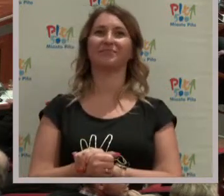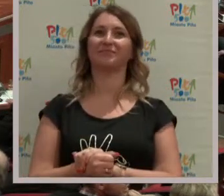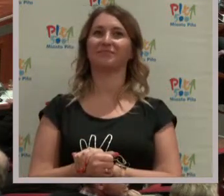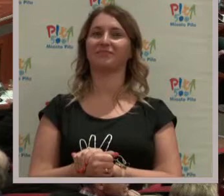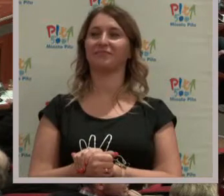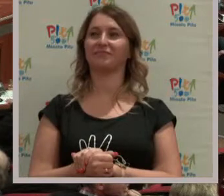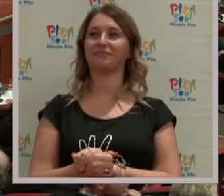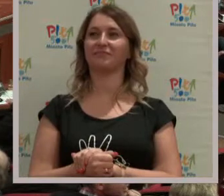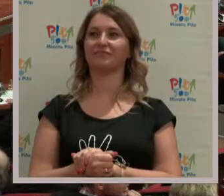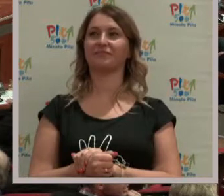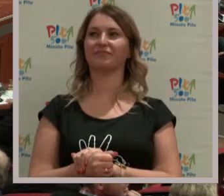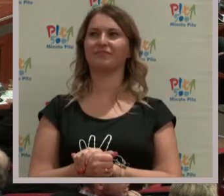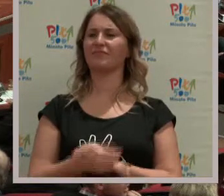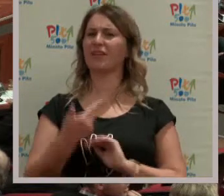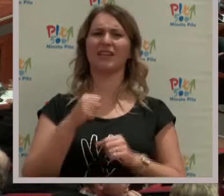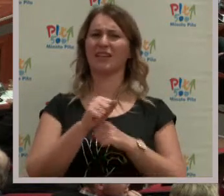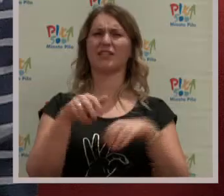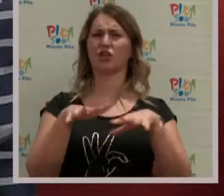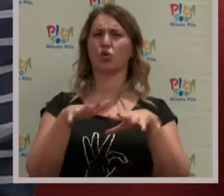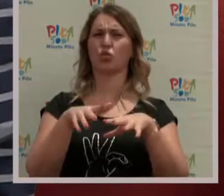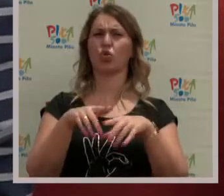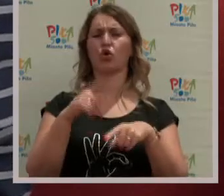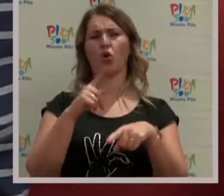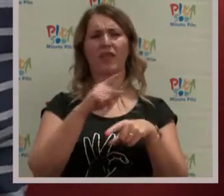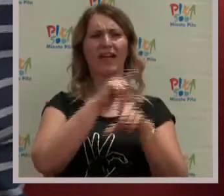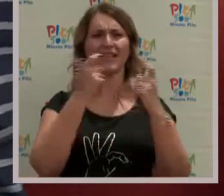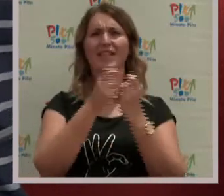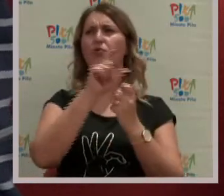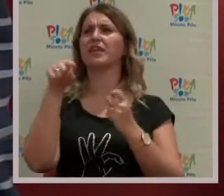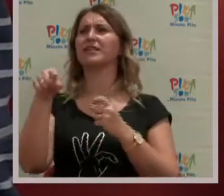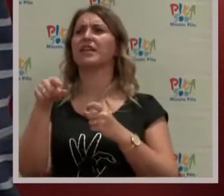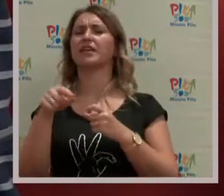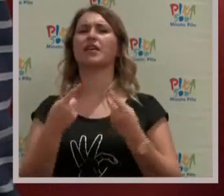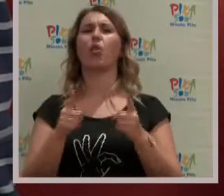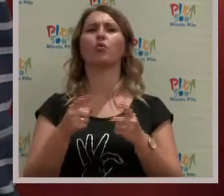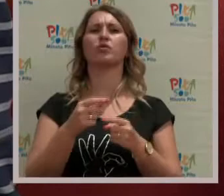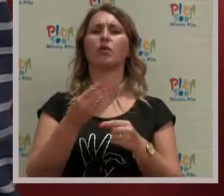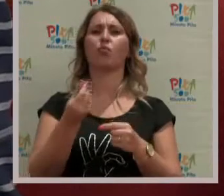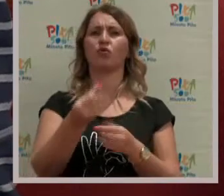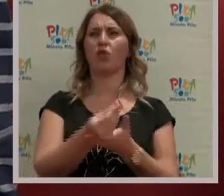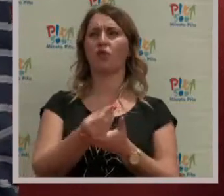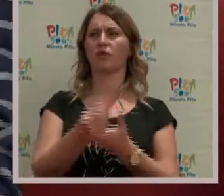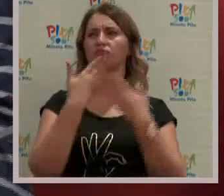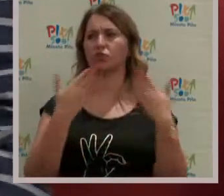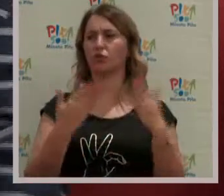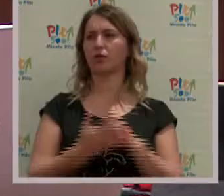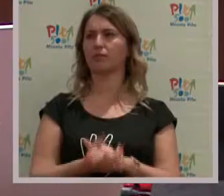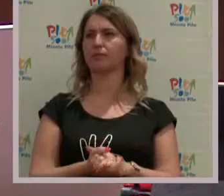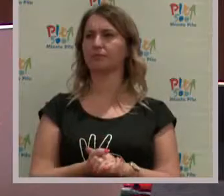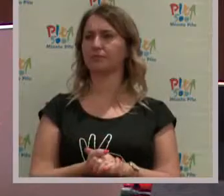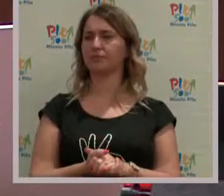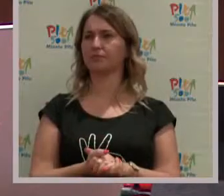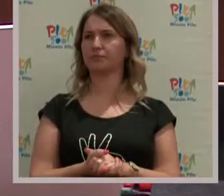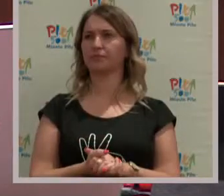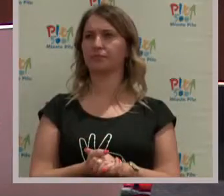ramach wydatków bieżących niewielkie i dotyczą bieżącej działalności jednostek budżetowych bądź instytucji kultury dziękuję bardzo dziękuję